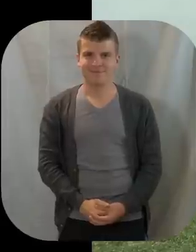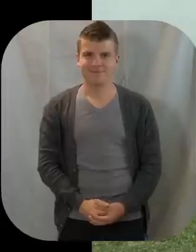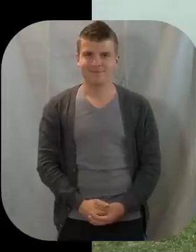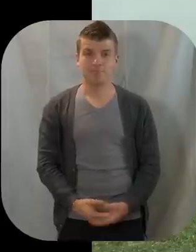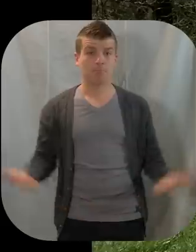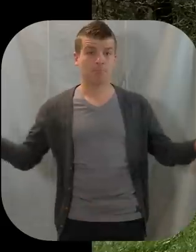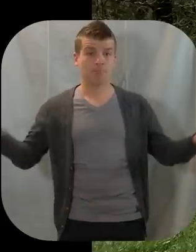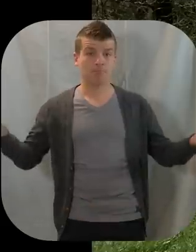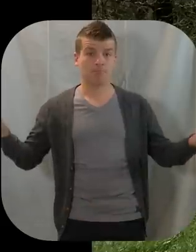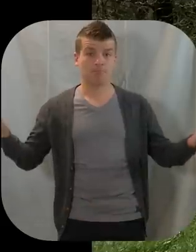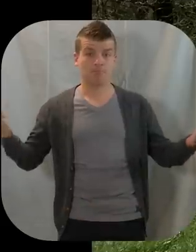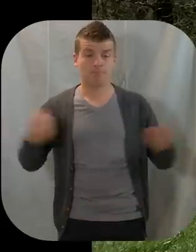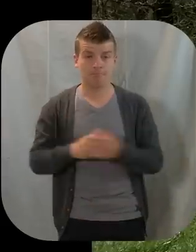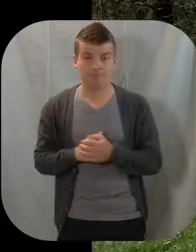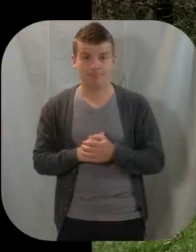Naja.